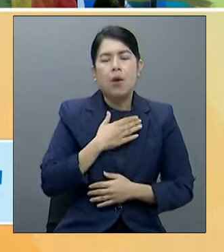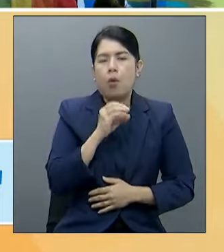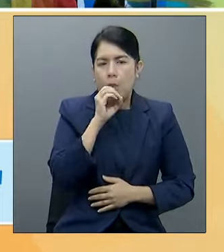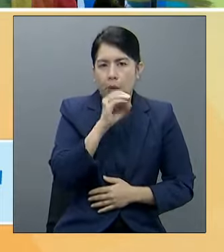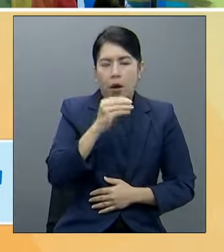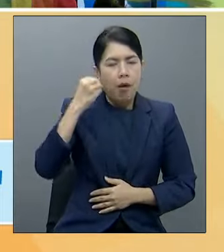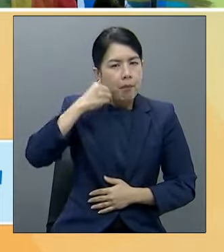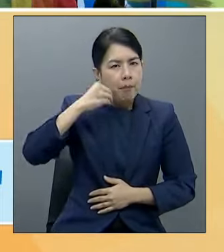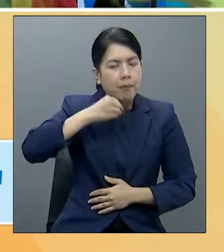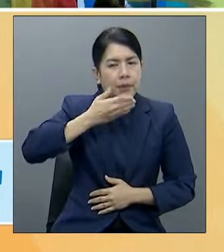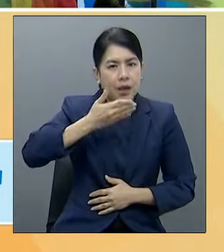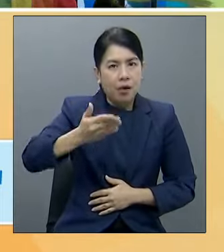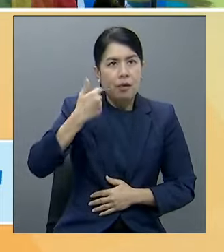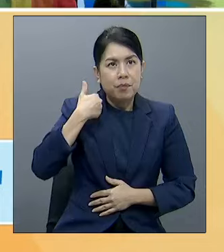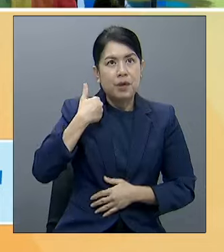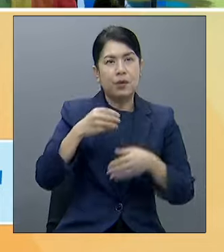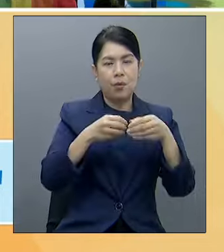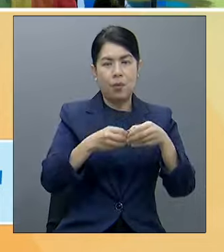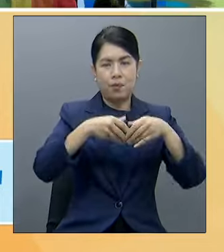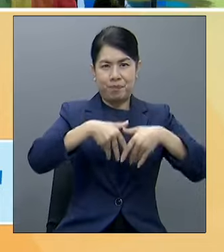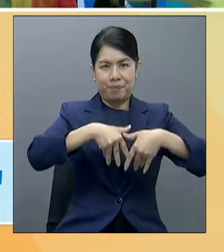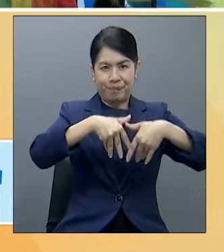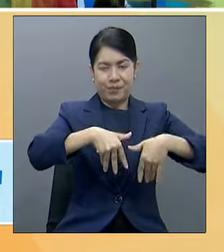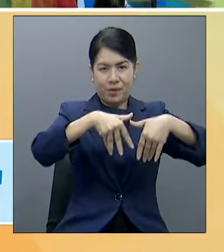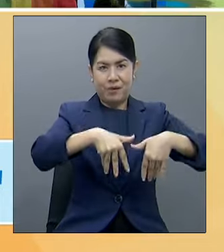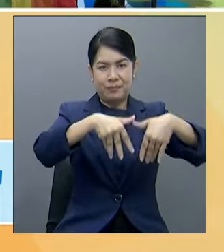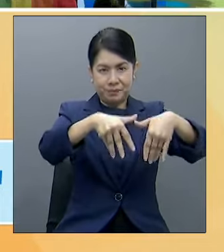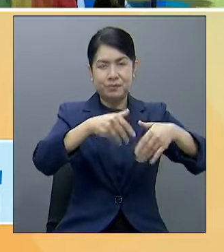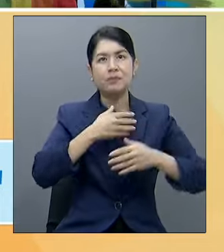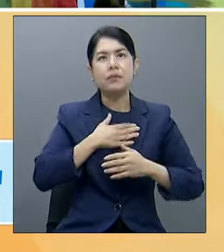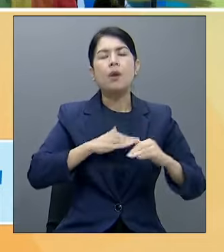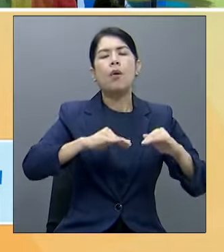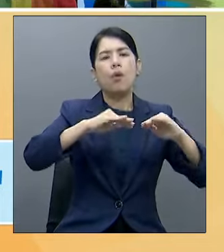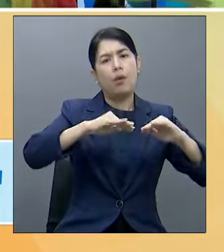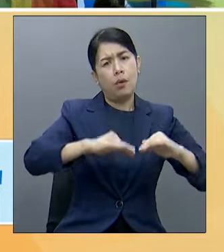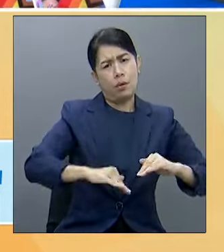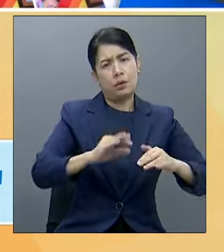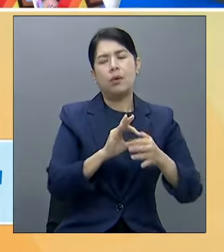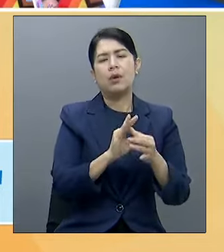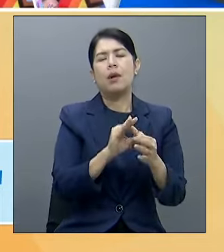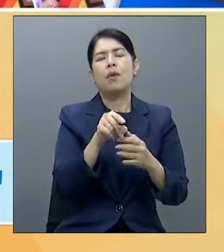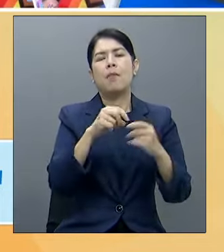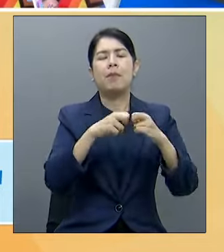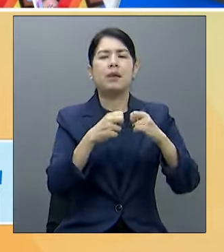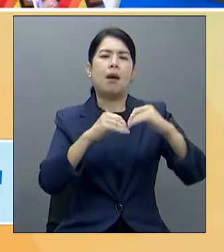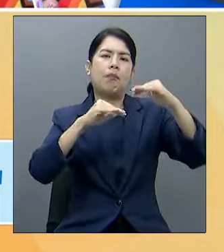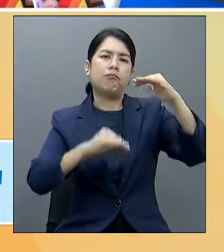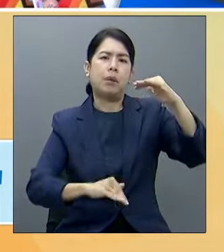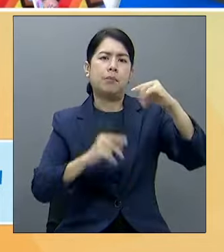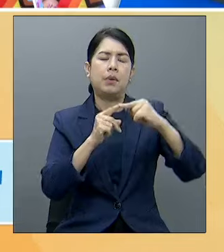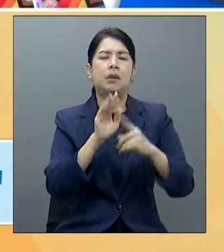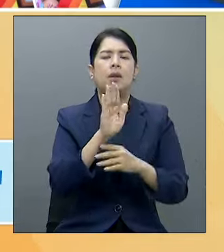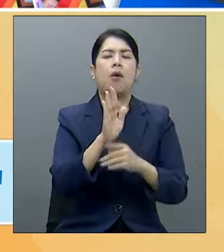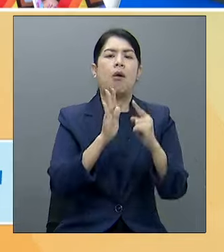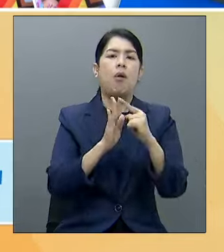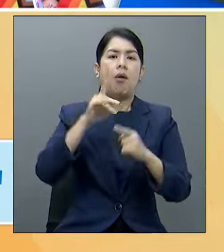ดว่าการมีขบวนนี้มันเป็นการบอกว่าเราเนี่ยลดความเหลื่อมล้ำทางเพศปัจจุบันนี้ต้องบอกก่อนว่าเรื่องของสังคม